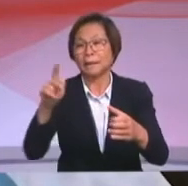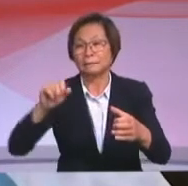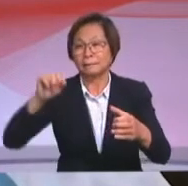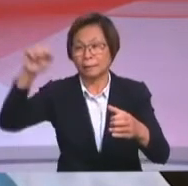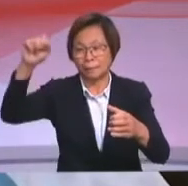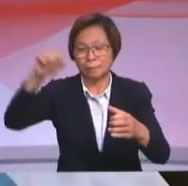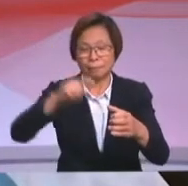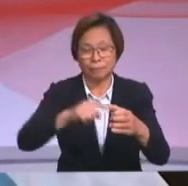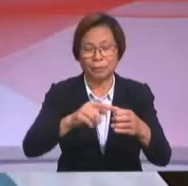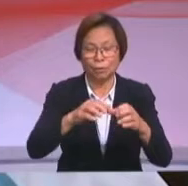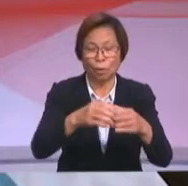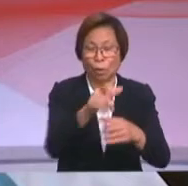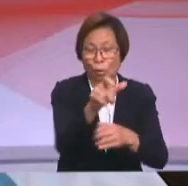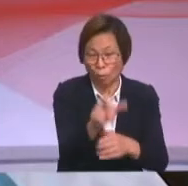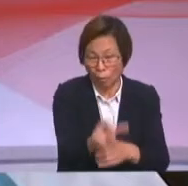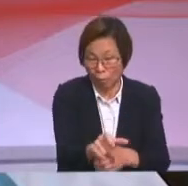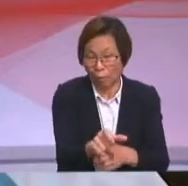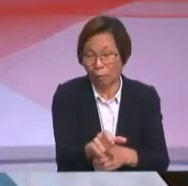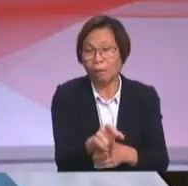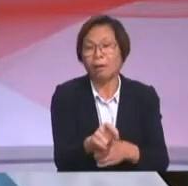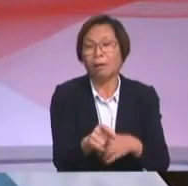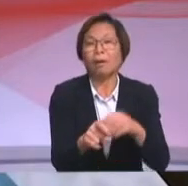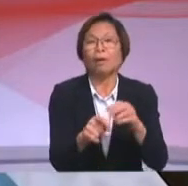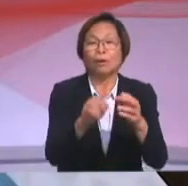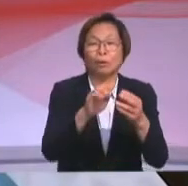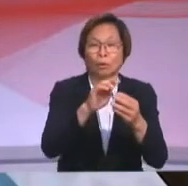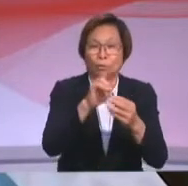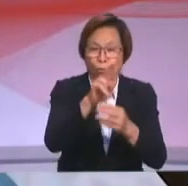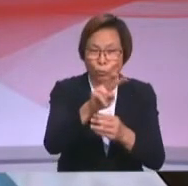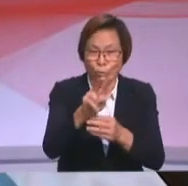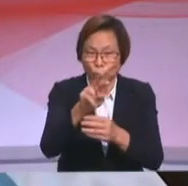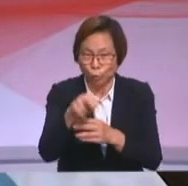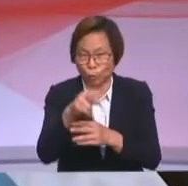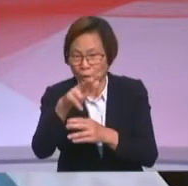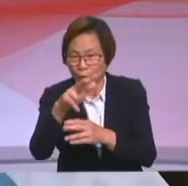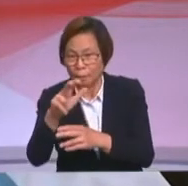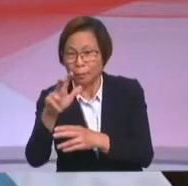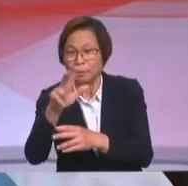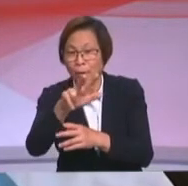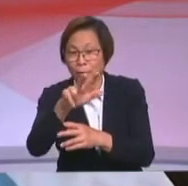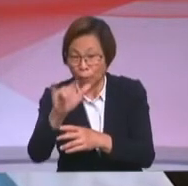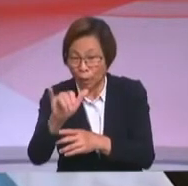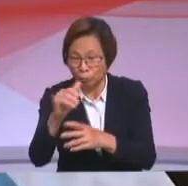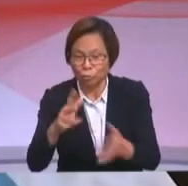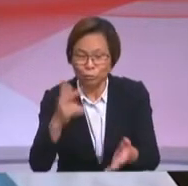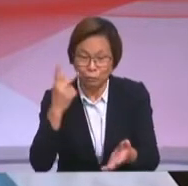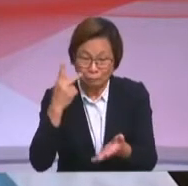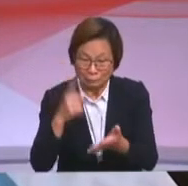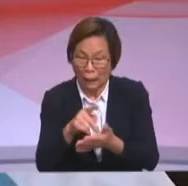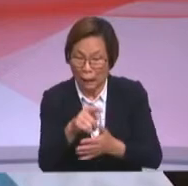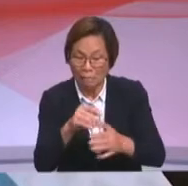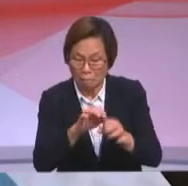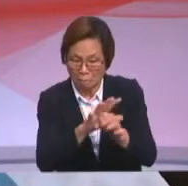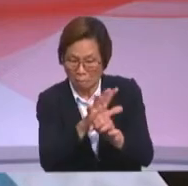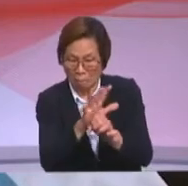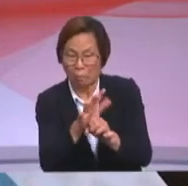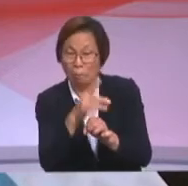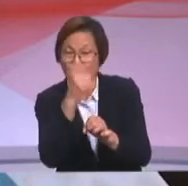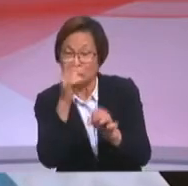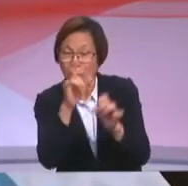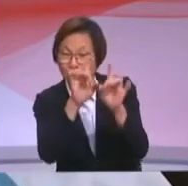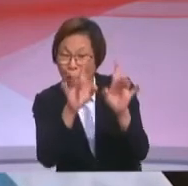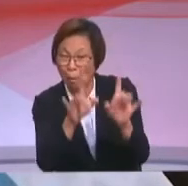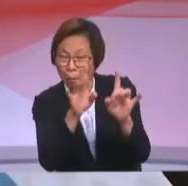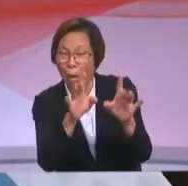Sabah. Kes indeks bagi kluster ini iaitu kes ke 22,036 telah dikenal pasti positif COVID-19 hasil